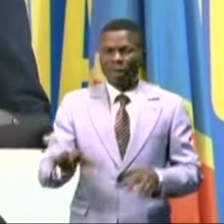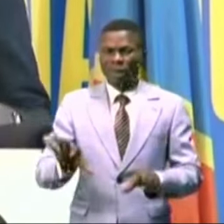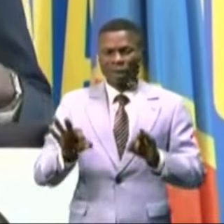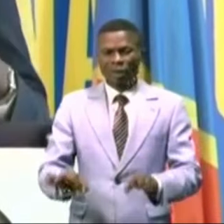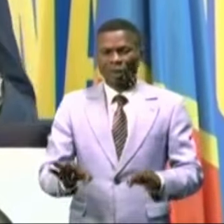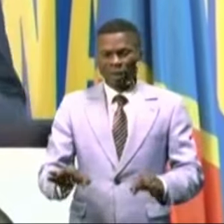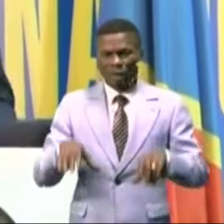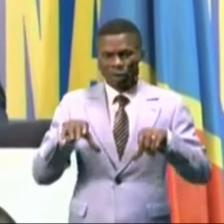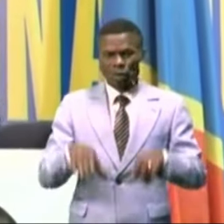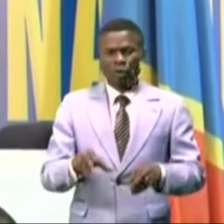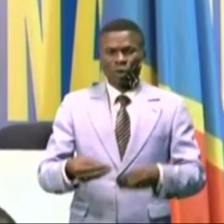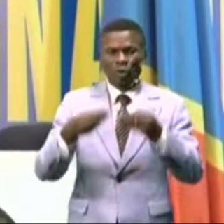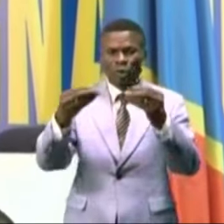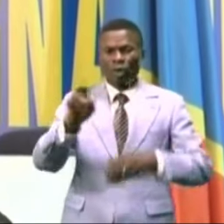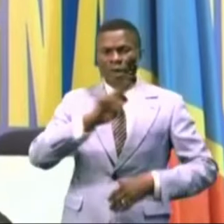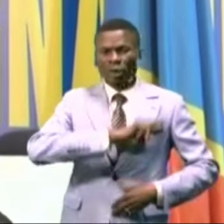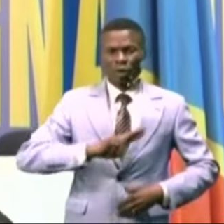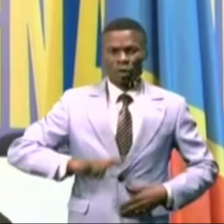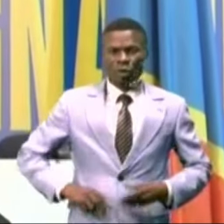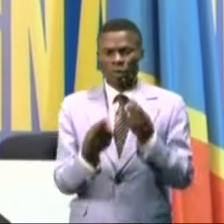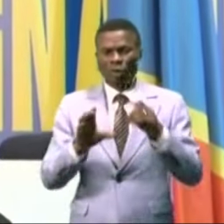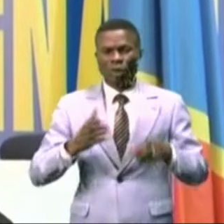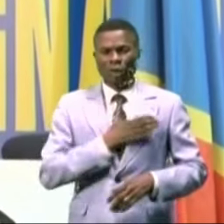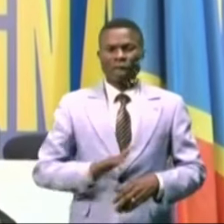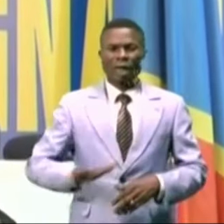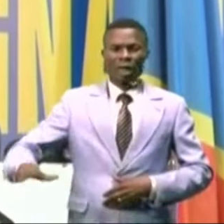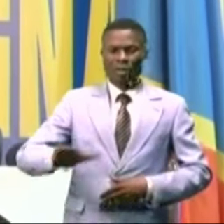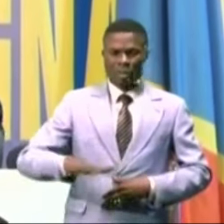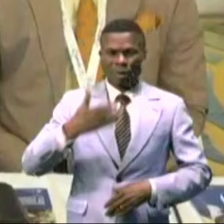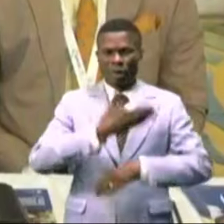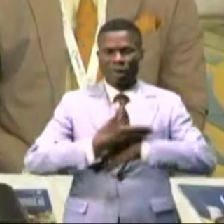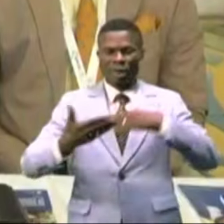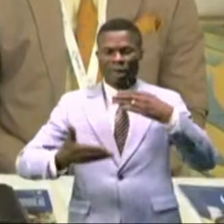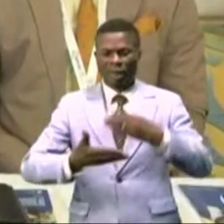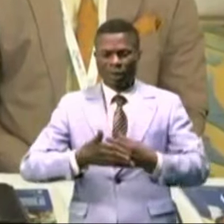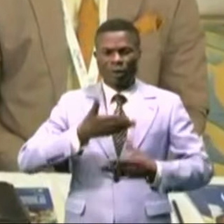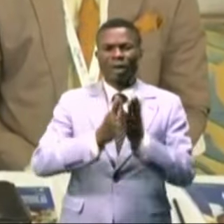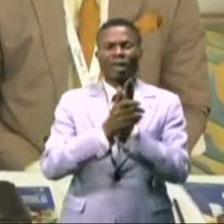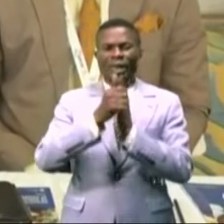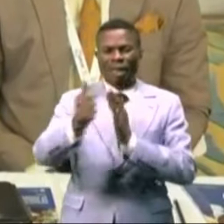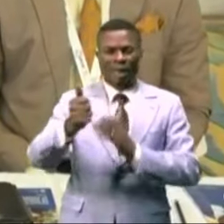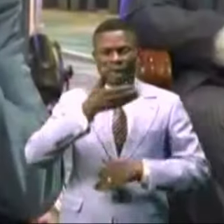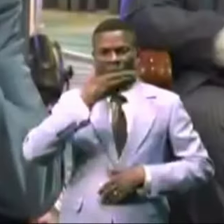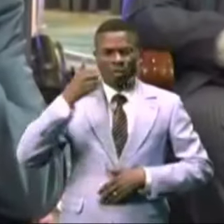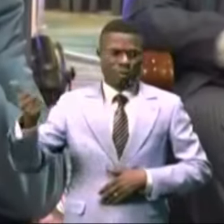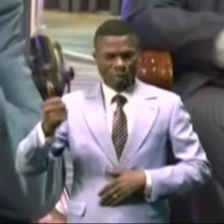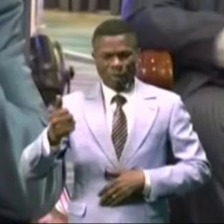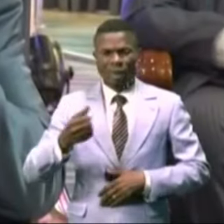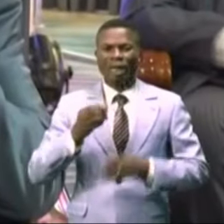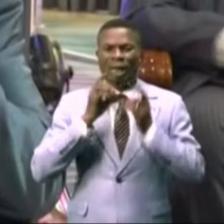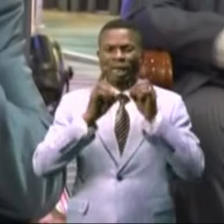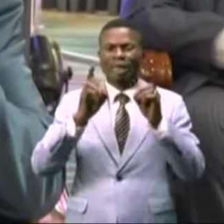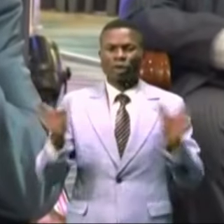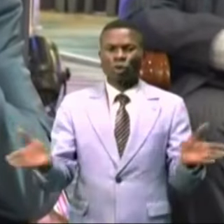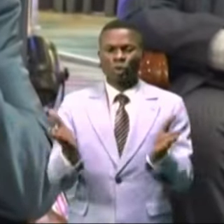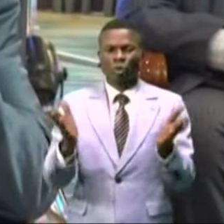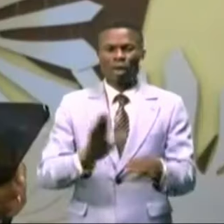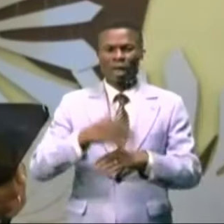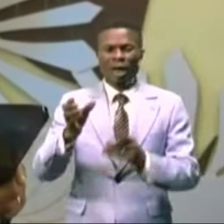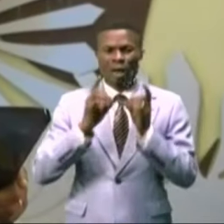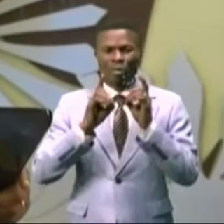naturelles pour doter la RDC, notre cher pays, des infrastructures. De mots d'encouragement intervenus juste après le